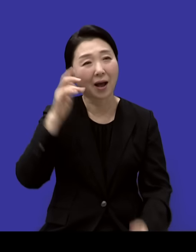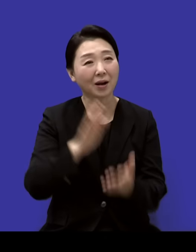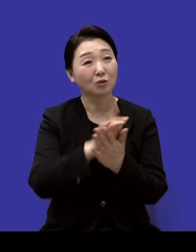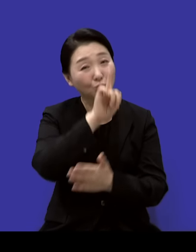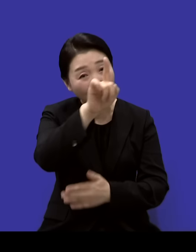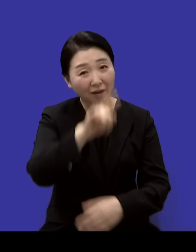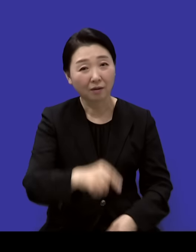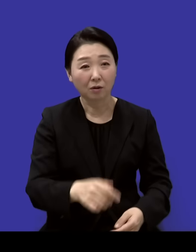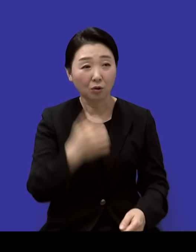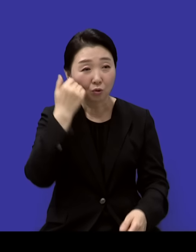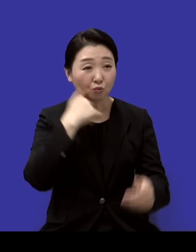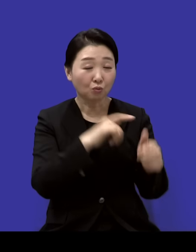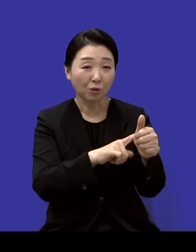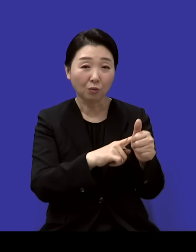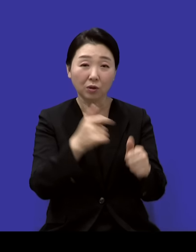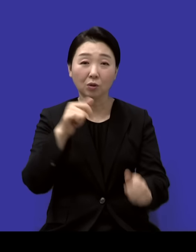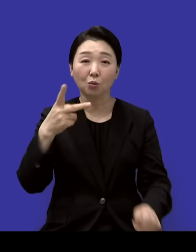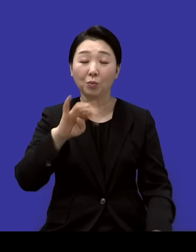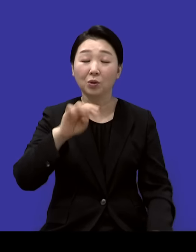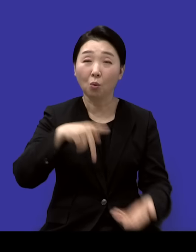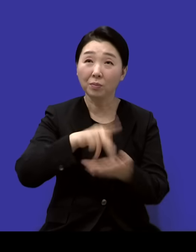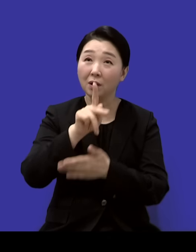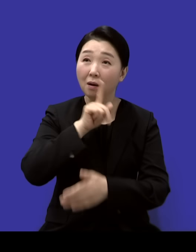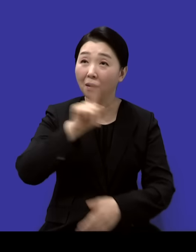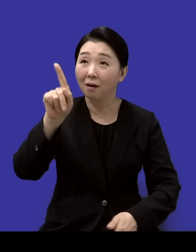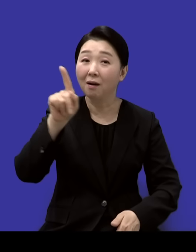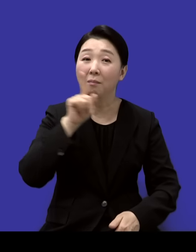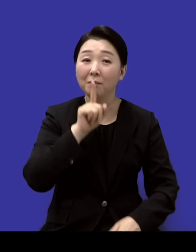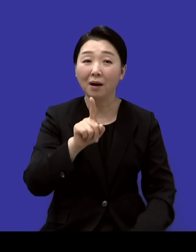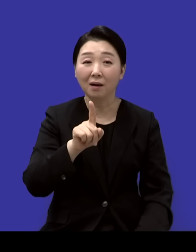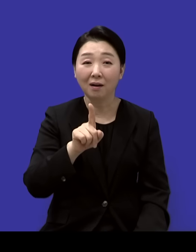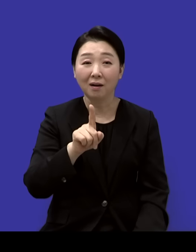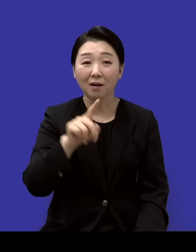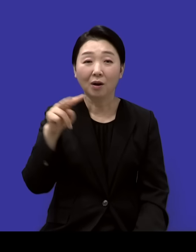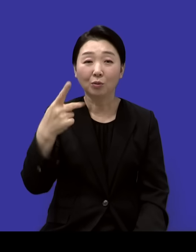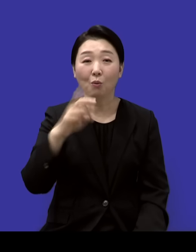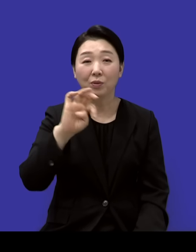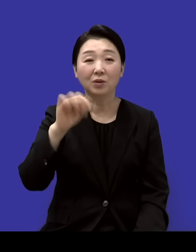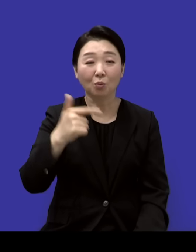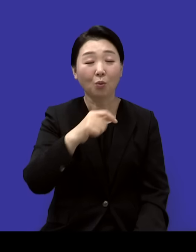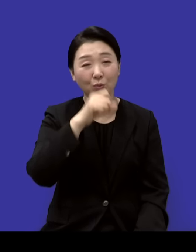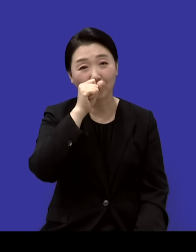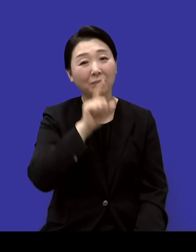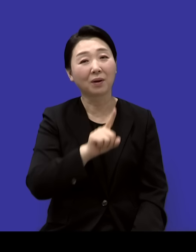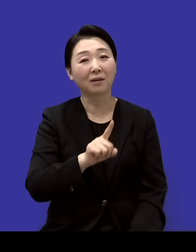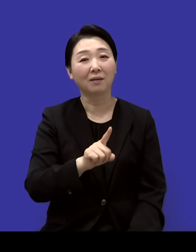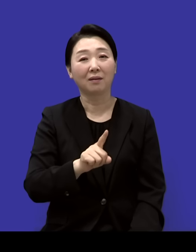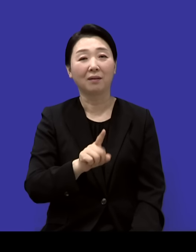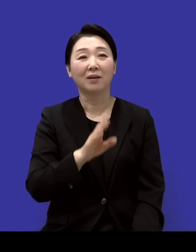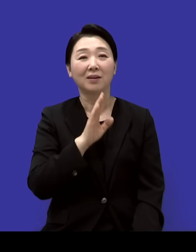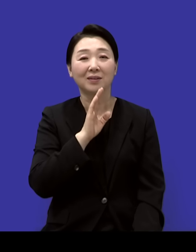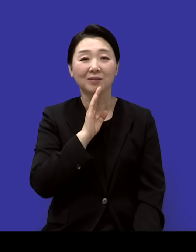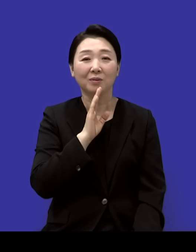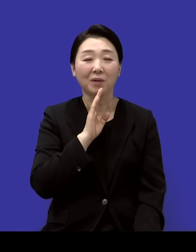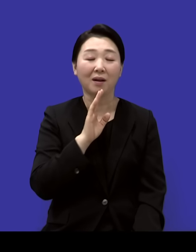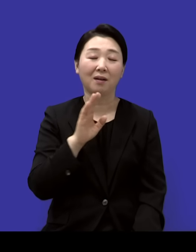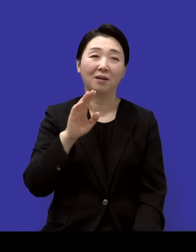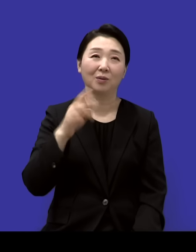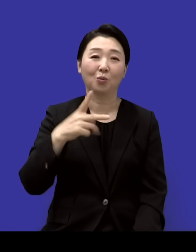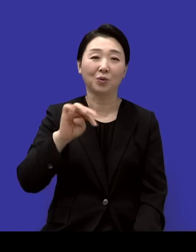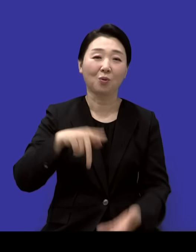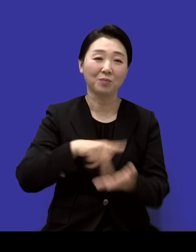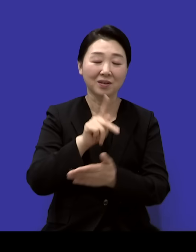이러는데 한 친구가 우리 도미노 시켜 먹자. 네, 옆에서 친구가 그래 도미노 너무 좋다. 정말 도미노처럼 도미노를 외치면서